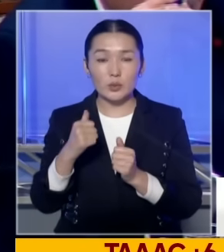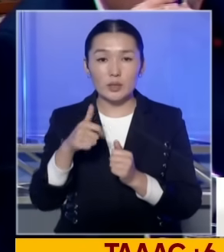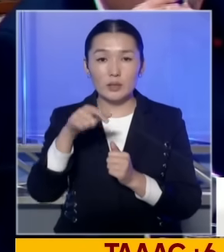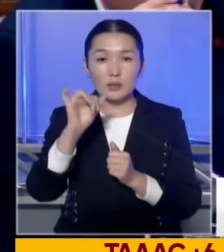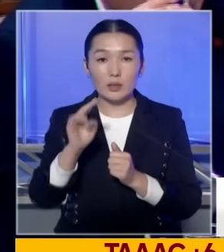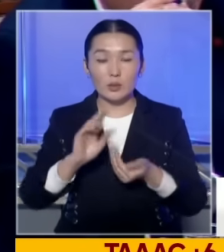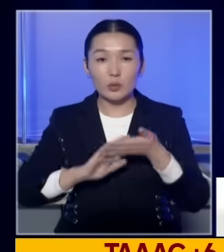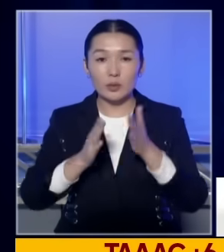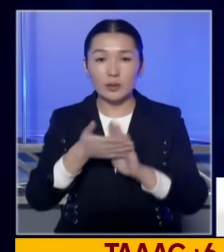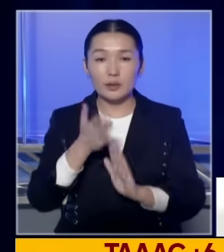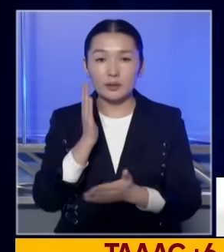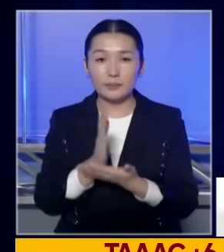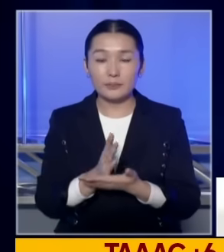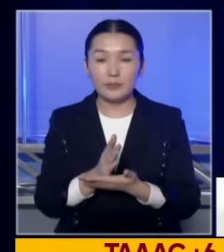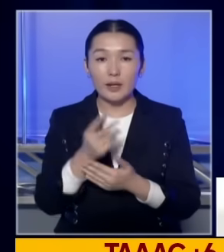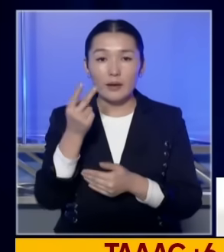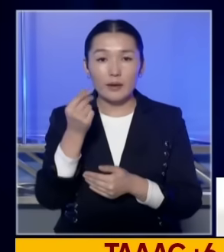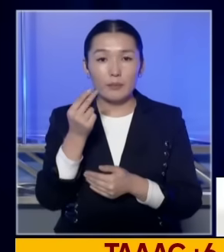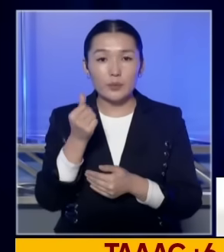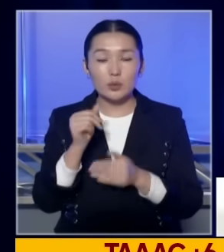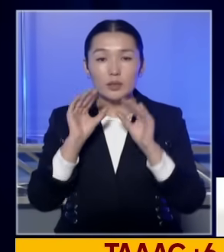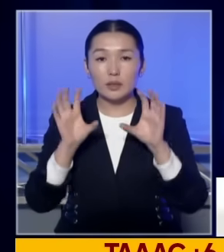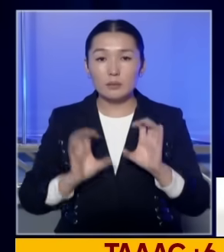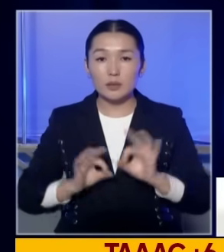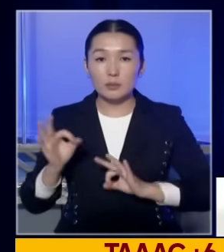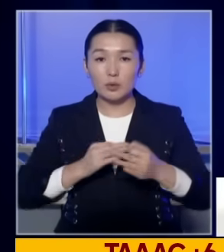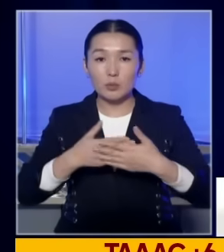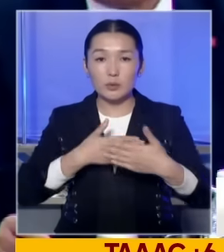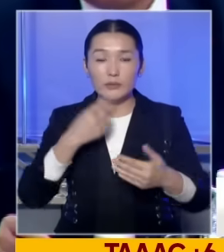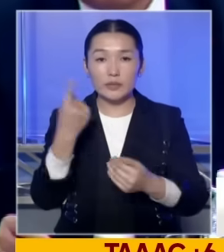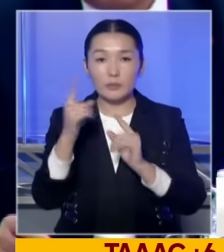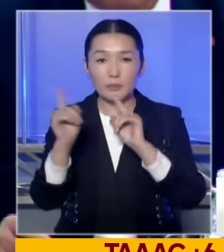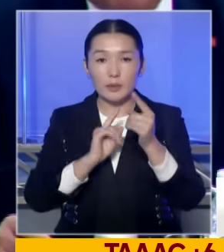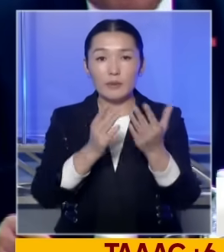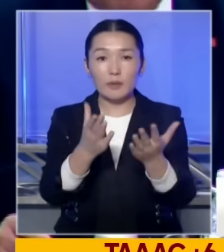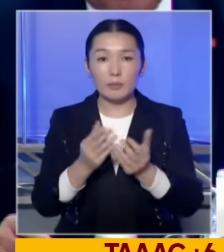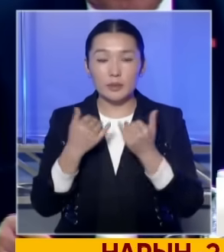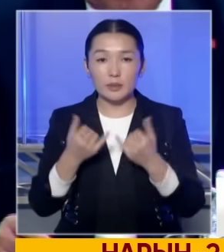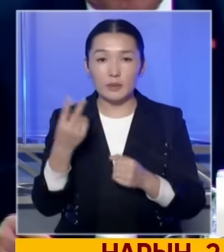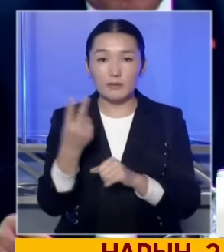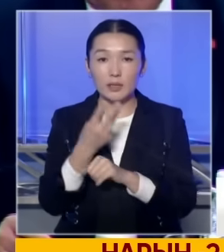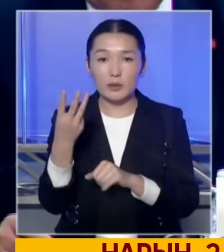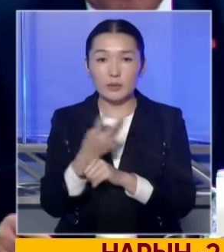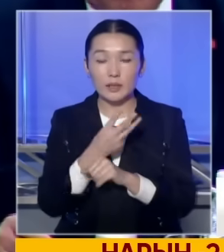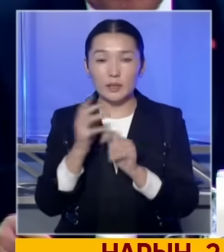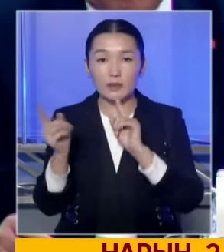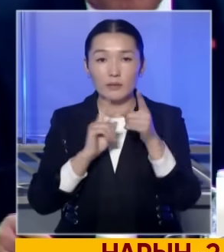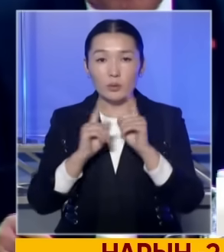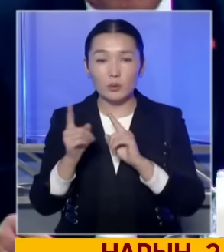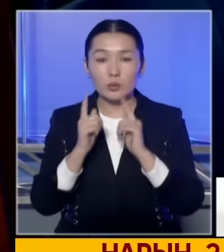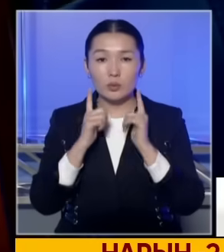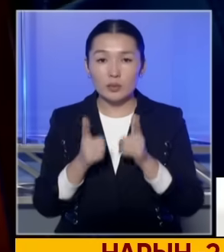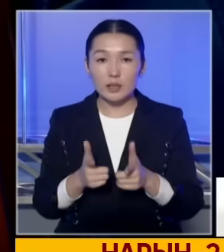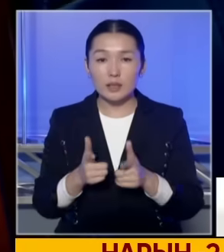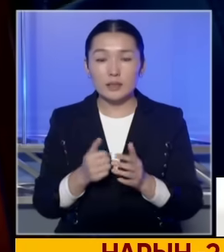менен чогуу иштешип атат. Бюджет тууралуу мыйзам долбоору буга чейин биринчи окууда кабыл алынган. Эми экинчи жана үчүнчү окууда жактырылды.